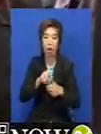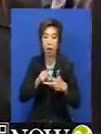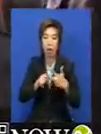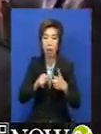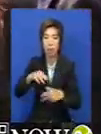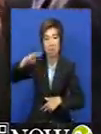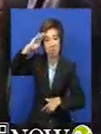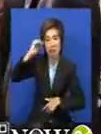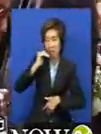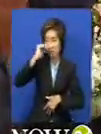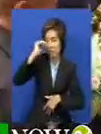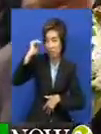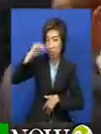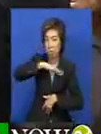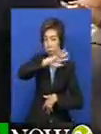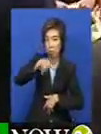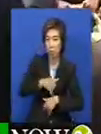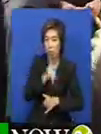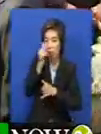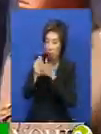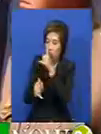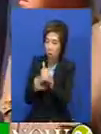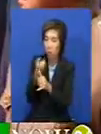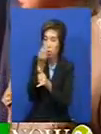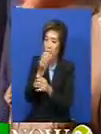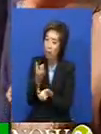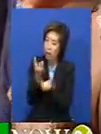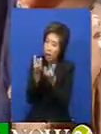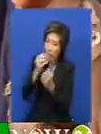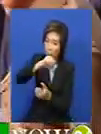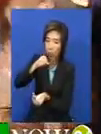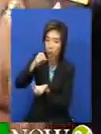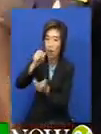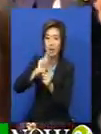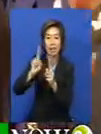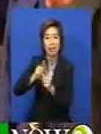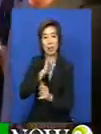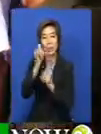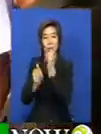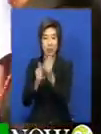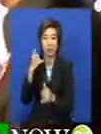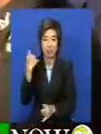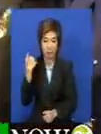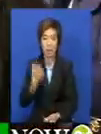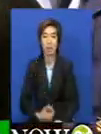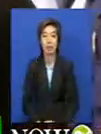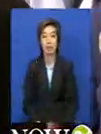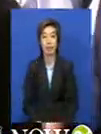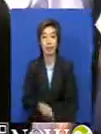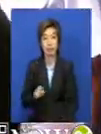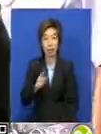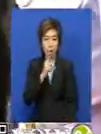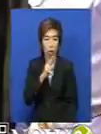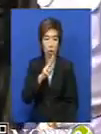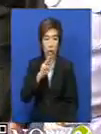นายทหารนะครับเข้าอวยพรวันเกิดให้กับพลเอกประวิตรเนี่ยนะครับอย่างคับคั่งนอกจากทางฝั่งของครม.